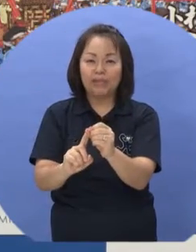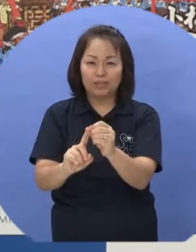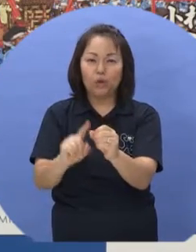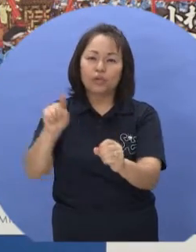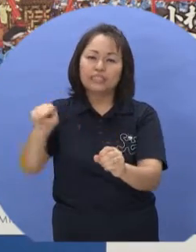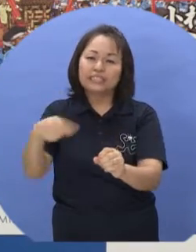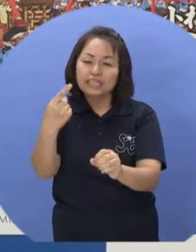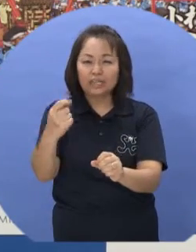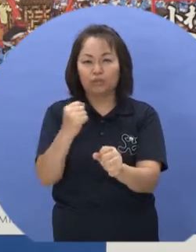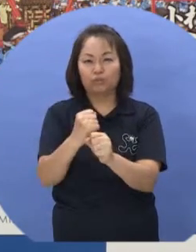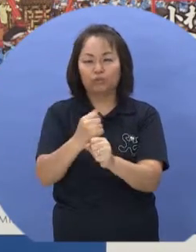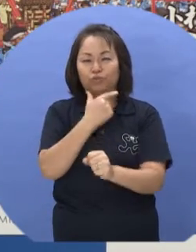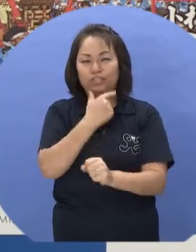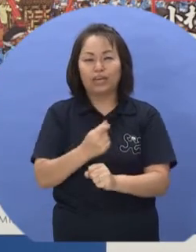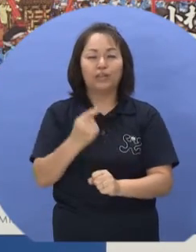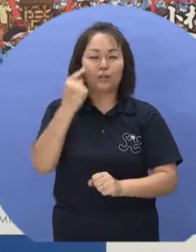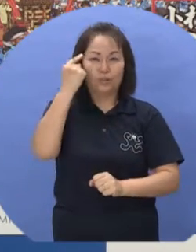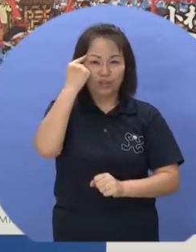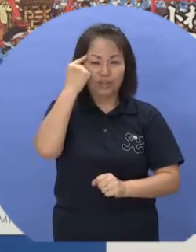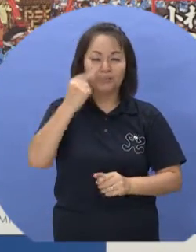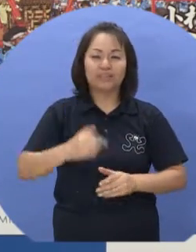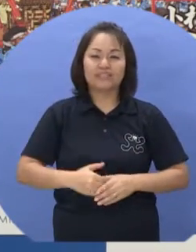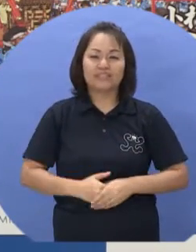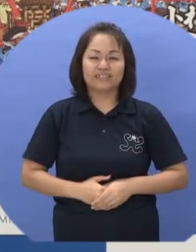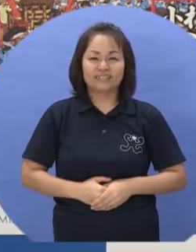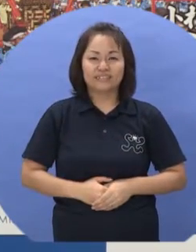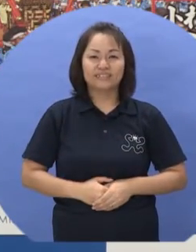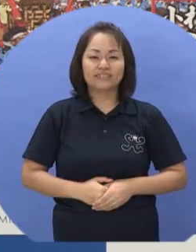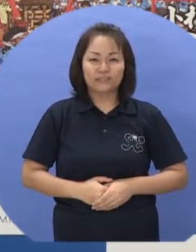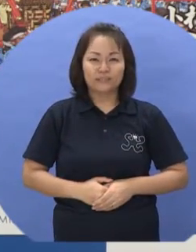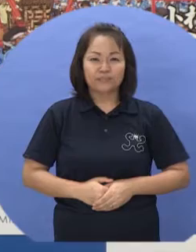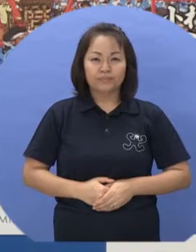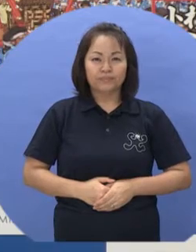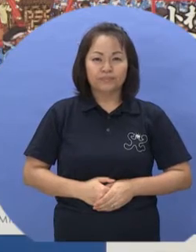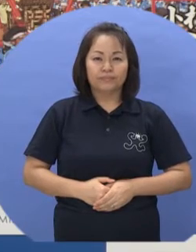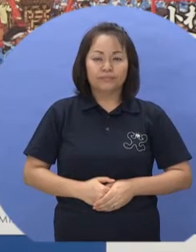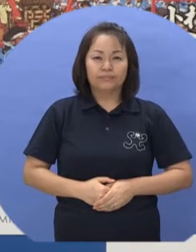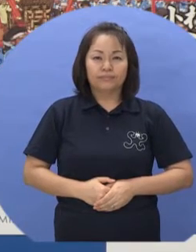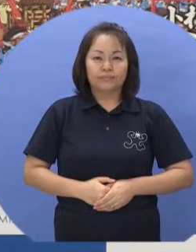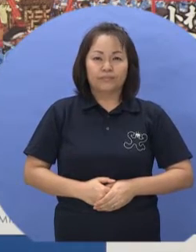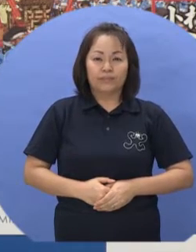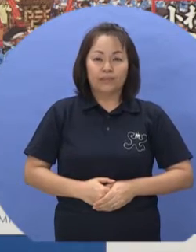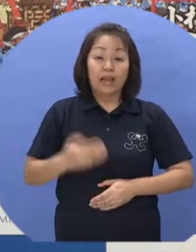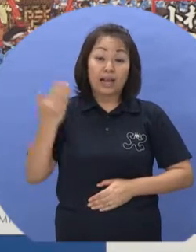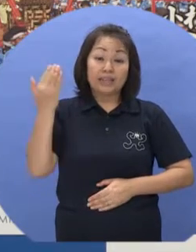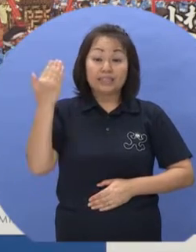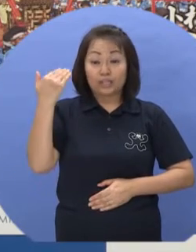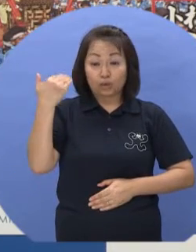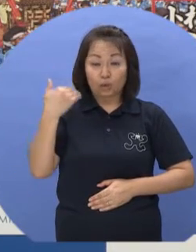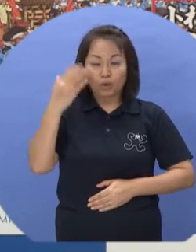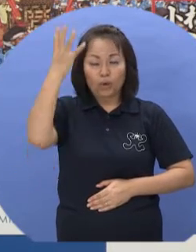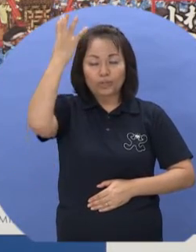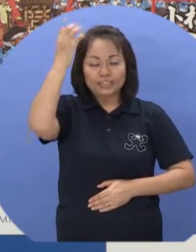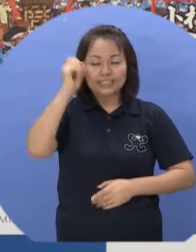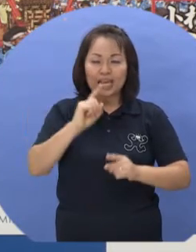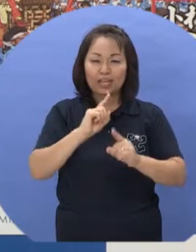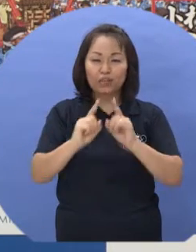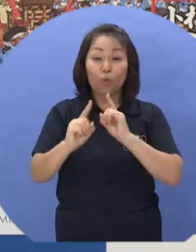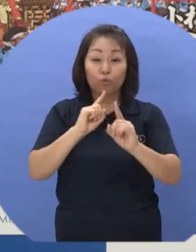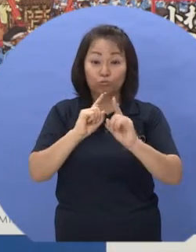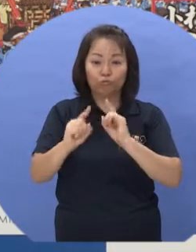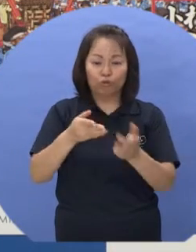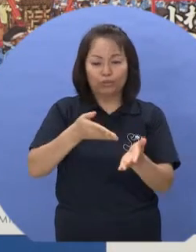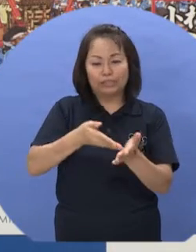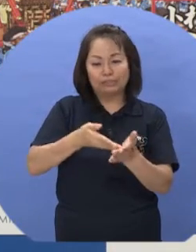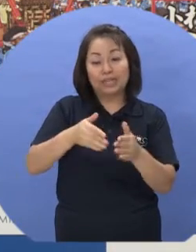というふうに考えているところでございます。あとすみません、先ほど記念トークということで谷川俊太郎